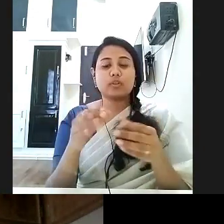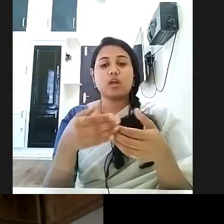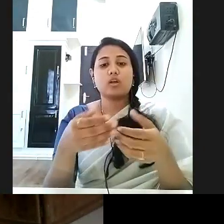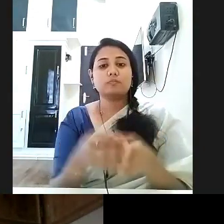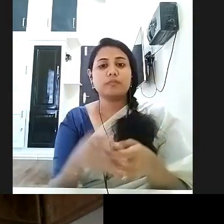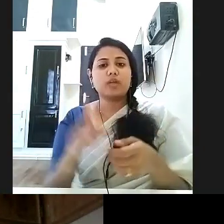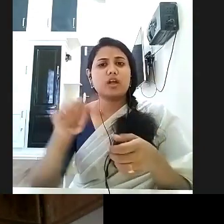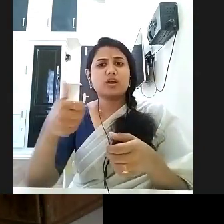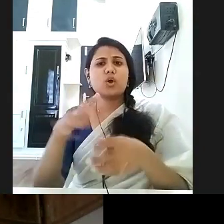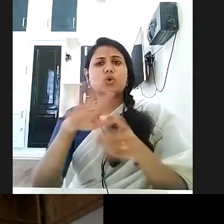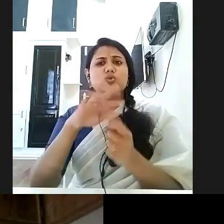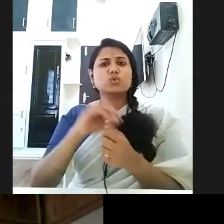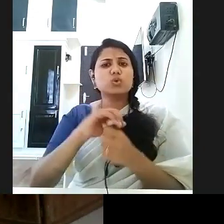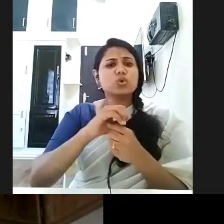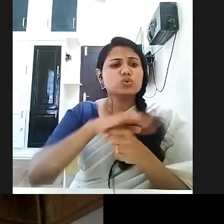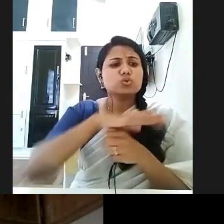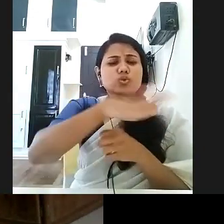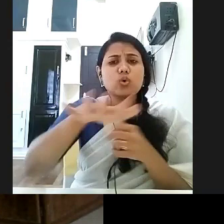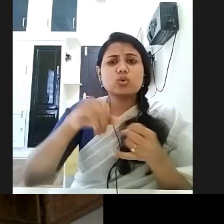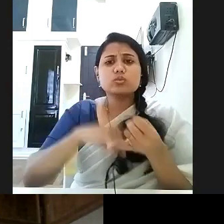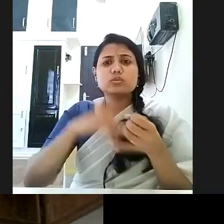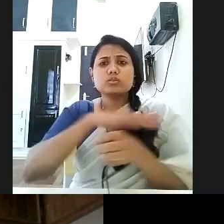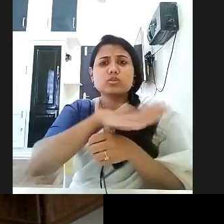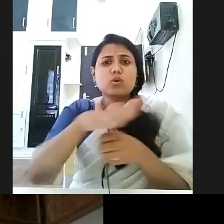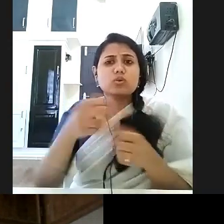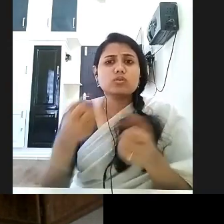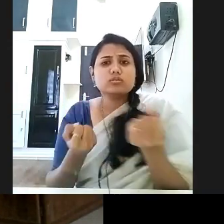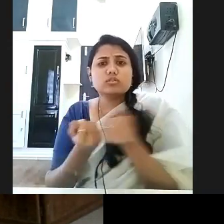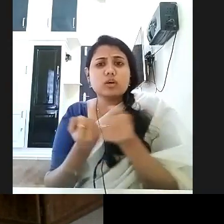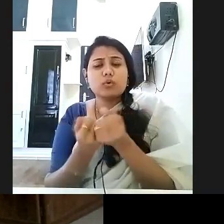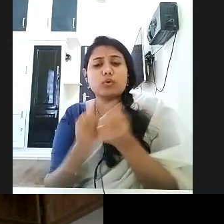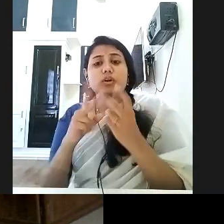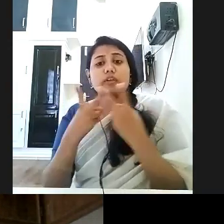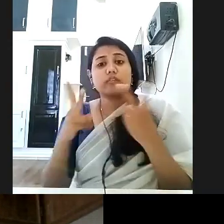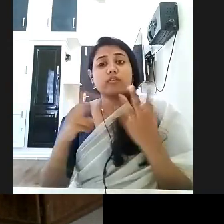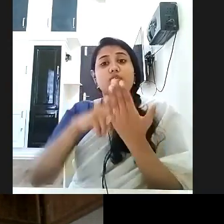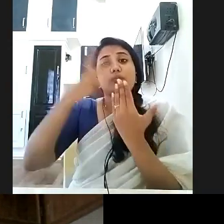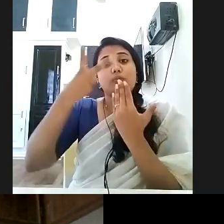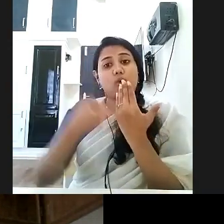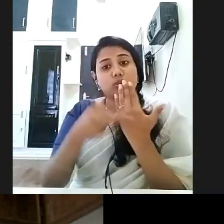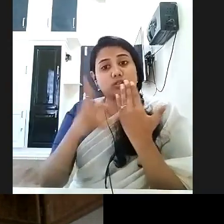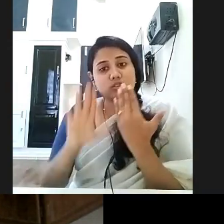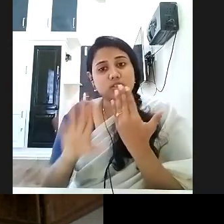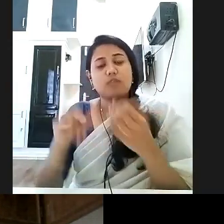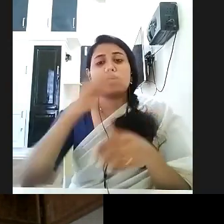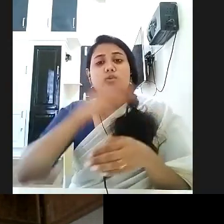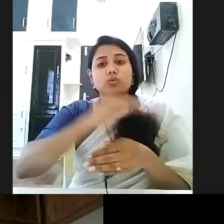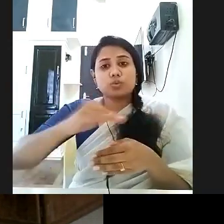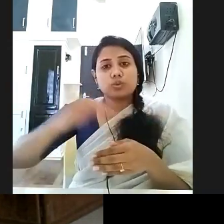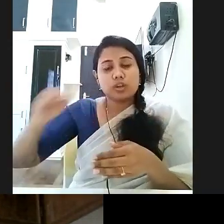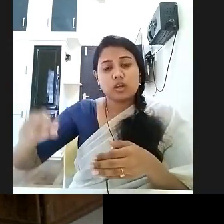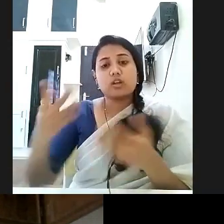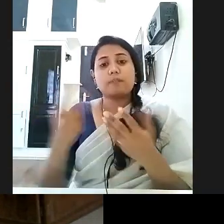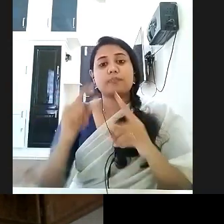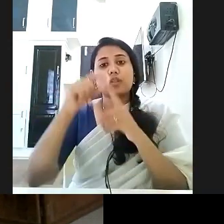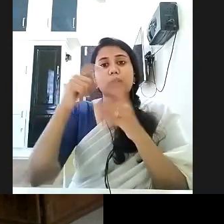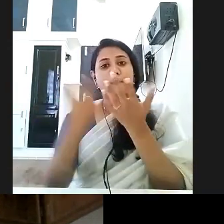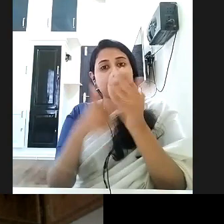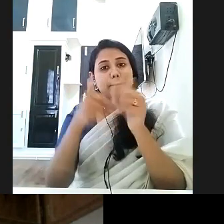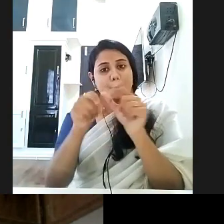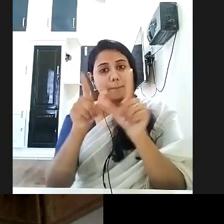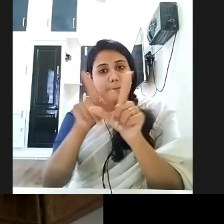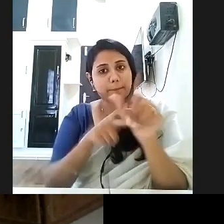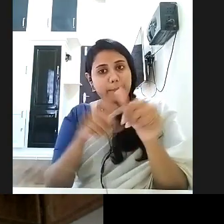പിന്നെ പറഞ്ഞതുപോലെ ഒത്തിരി സപ്പോർട്ട് കാര്യങ്ങൾ നമ്മൾ വളരെയധികം പ്രോജക്റ്റുകൾ ചെയ്യുന്നുണ്ട്. ആ കുട്ടികൾക്ക് വേണ്ടിയിട്ട് ഒരു പ്രയാൺ എന്ന് പറഞ്ഞൊരു പ്രോഗ്രാം ഒക്കെ ഉണ്ട്.